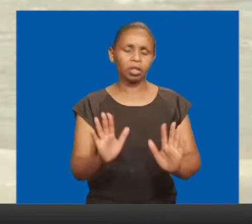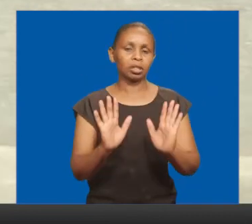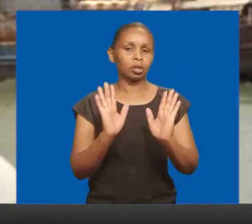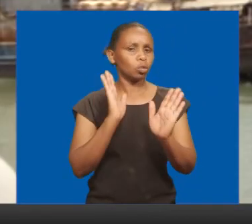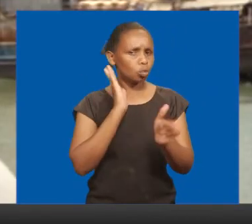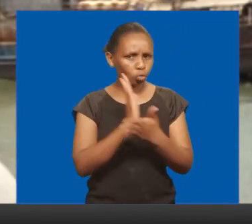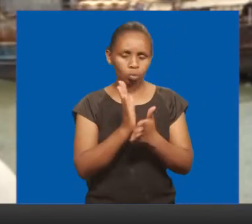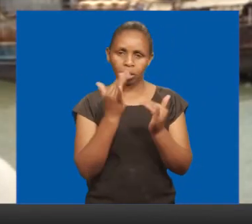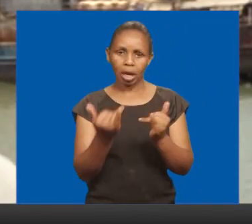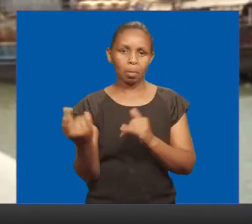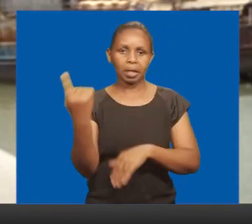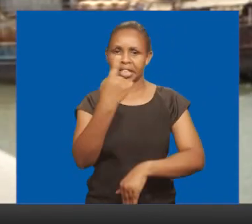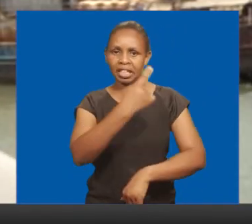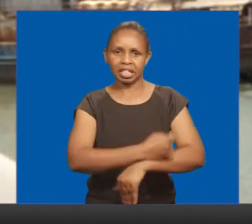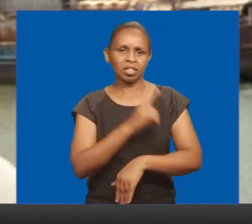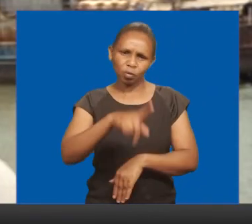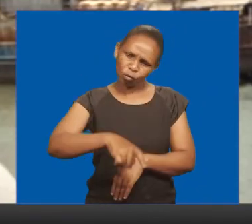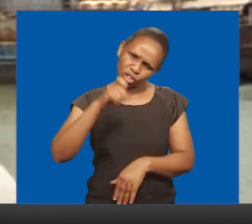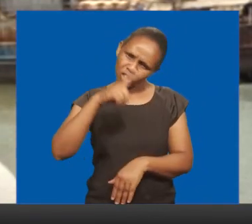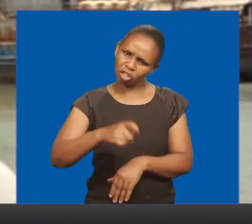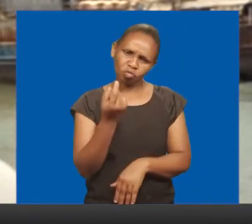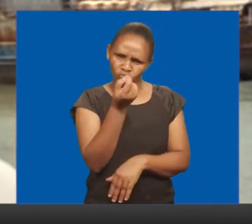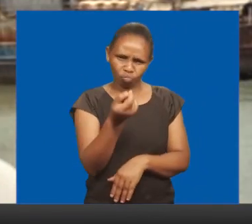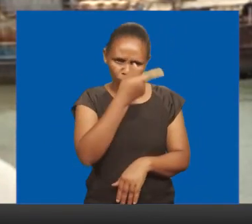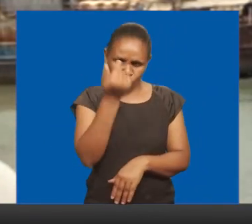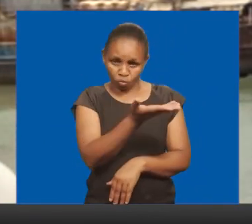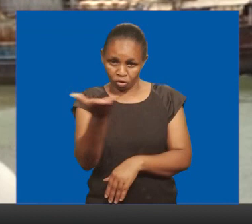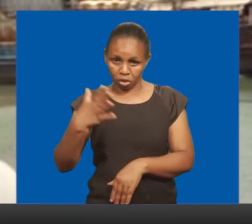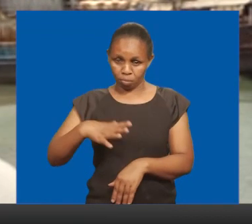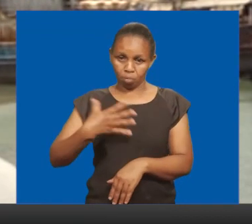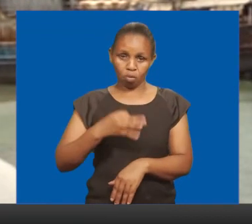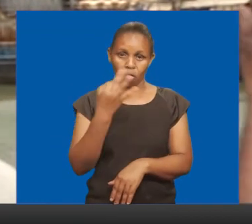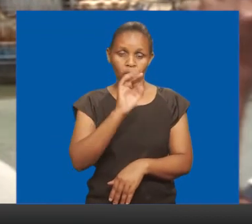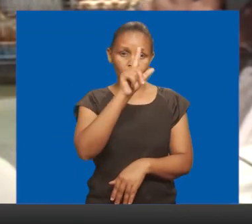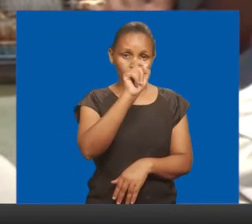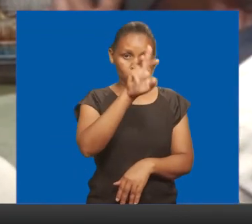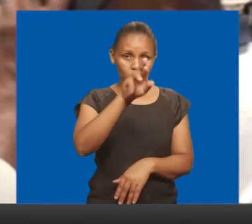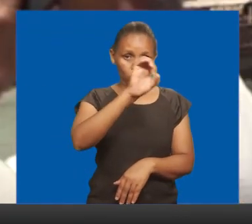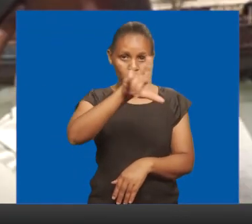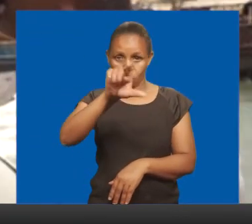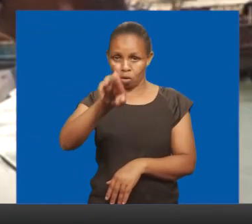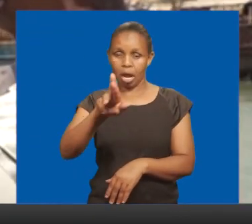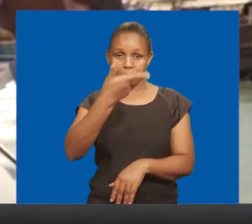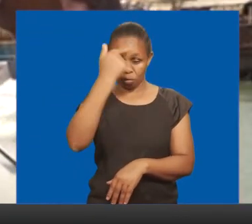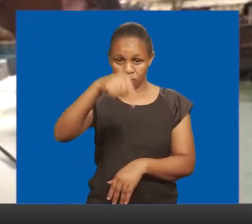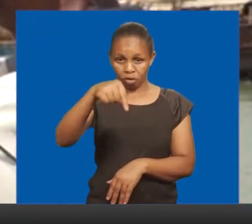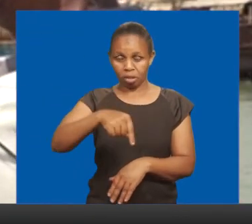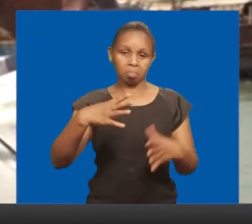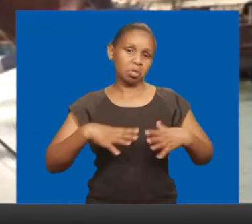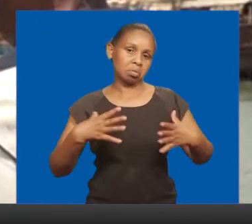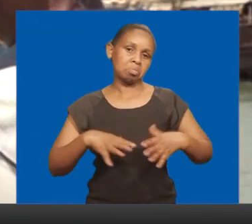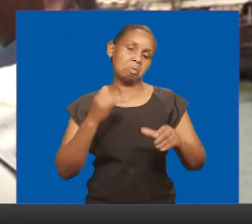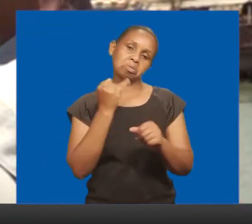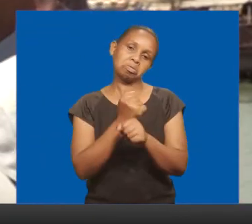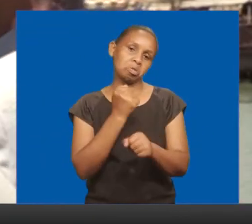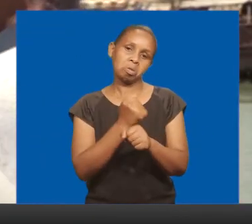kabisa ni kusema kweli siku hizi riziki yetu imekuwa kidogo kwa sababu ya Hawa jamaa wa throlla wanatufanya mpaka sisi siku hizi